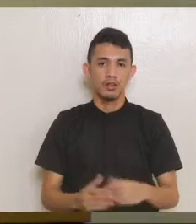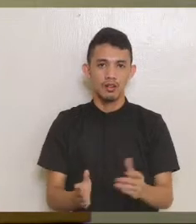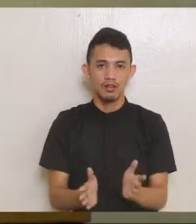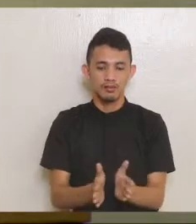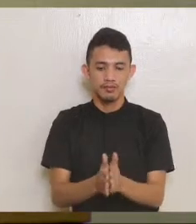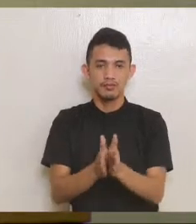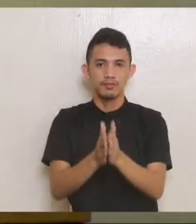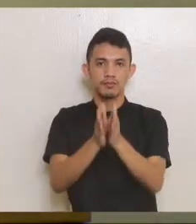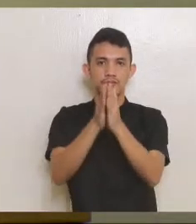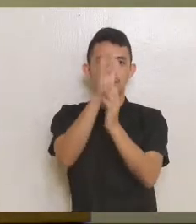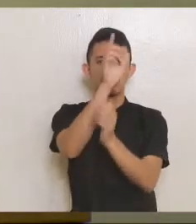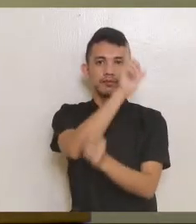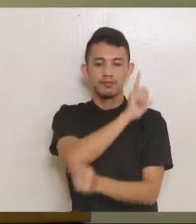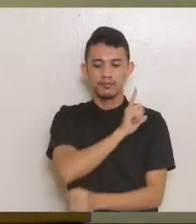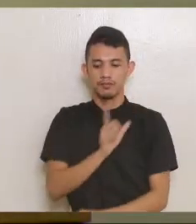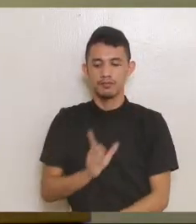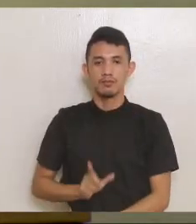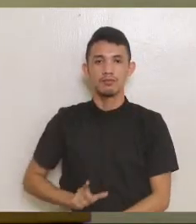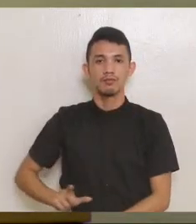ang Ginoo kalag ko.